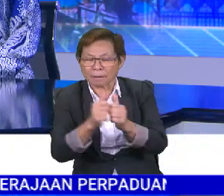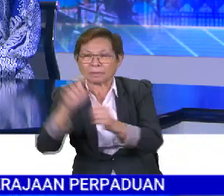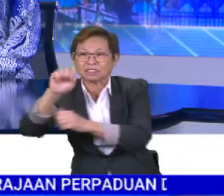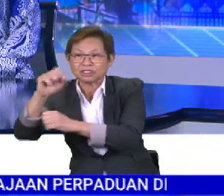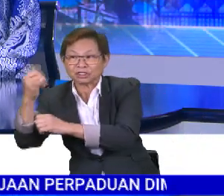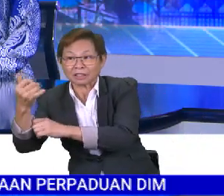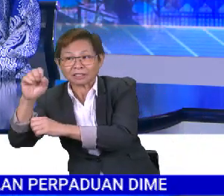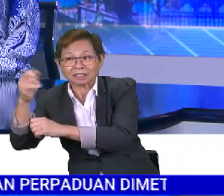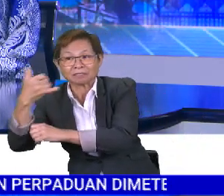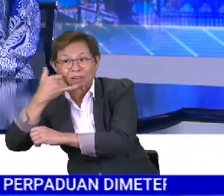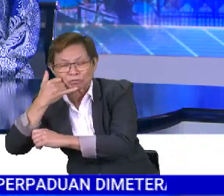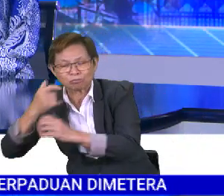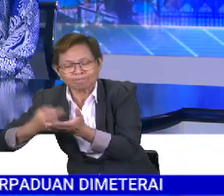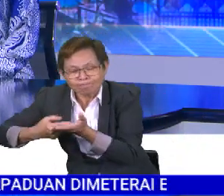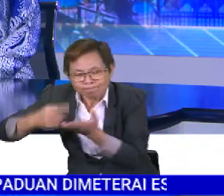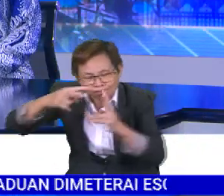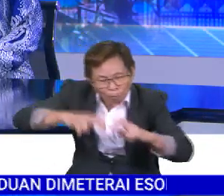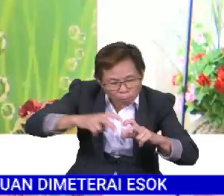penyedia perhitmatan